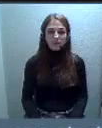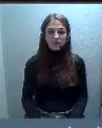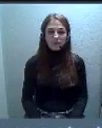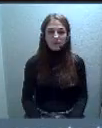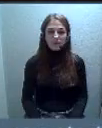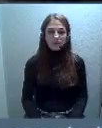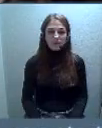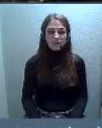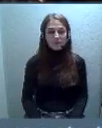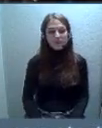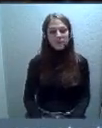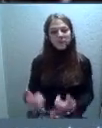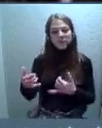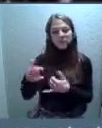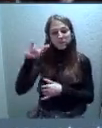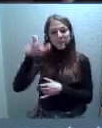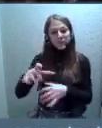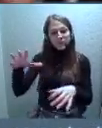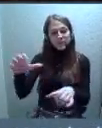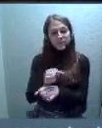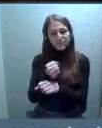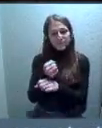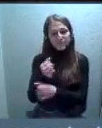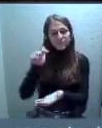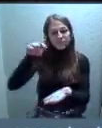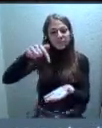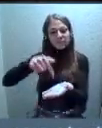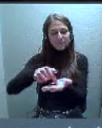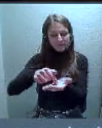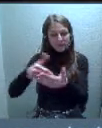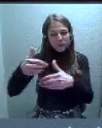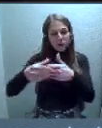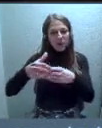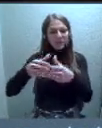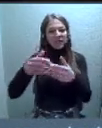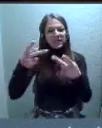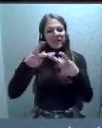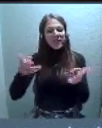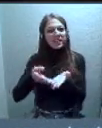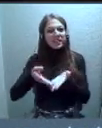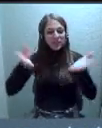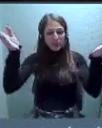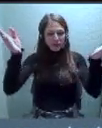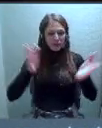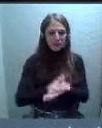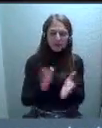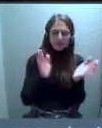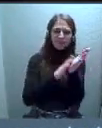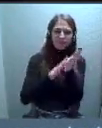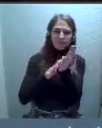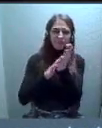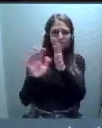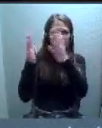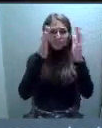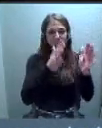Le lauréat est la base de loisirs de Sergi Pontoise. La base de loisirs de Sergi Pontoise.